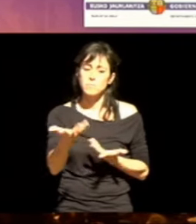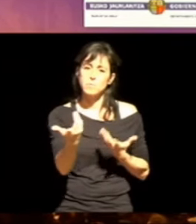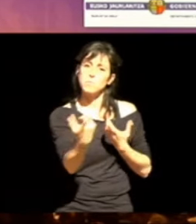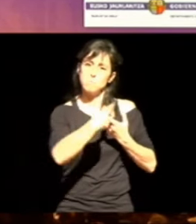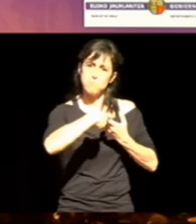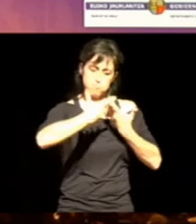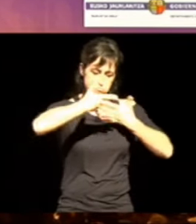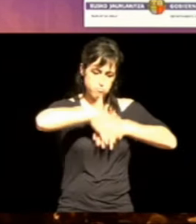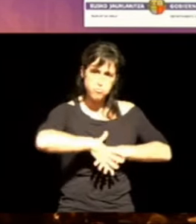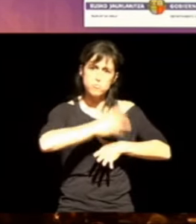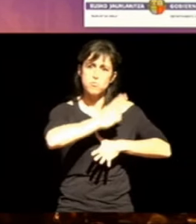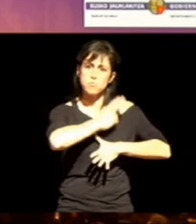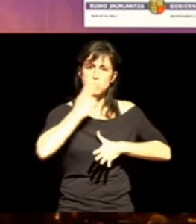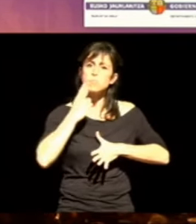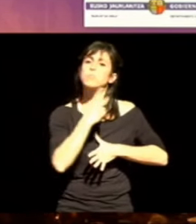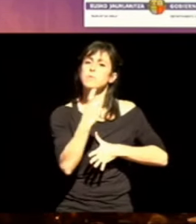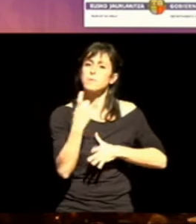eta konpromisoa horretarako.